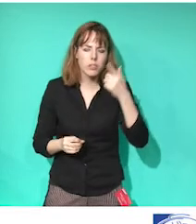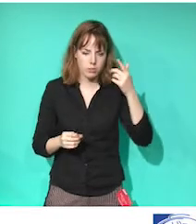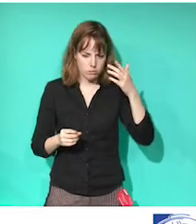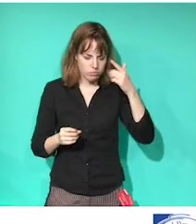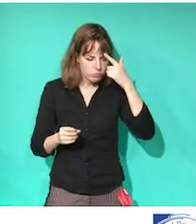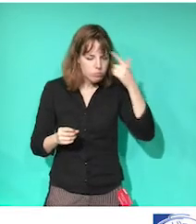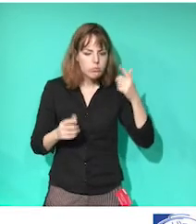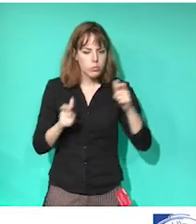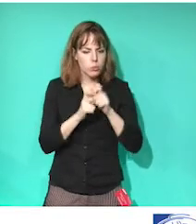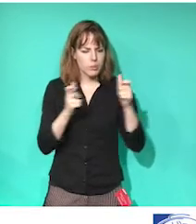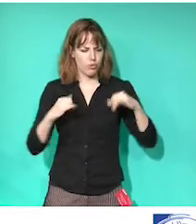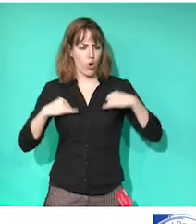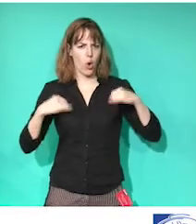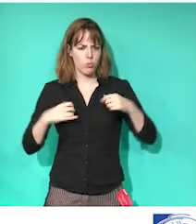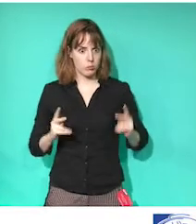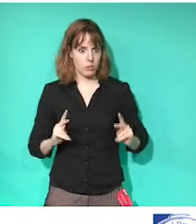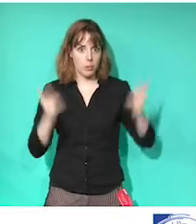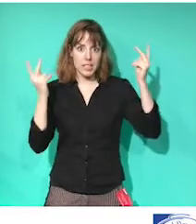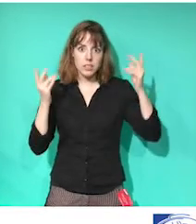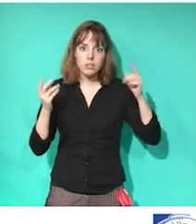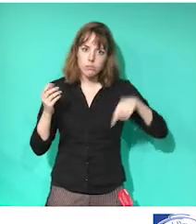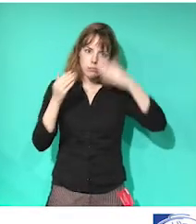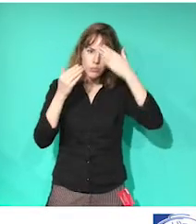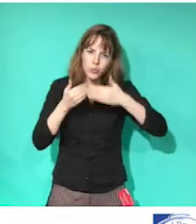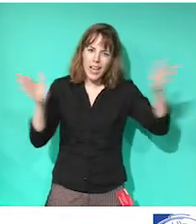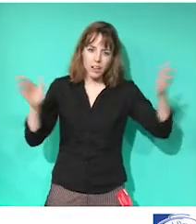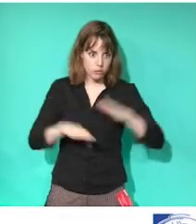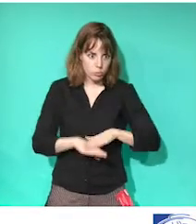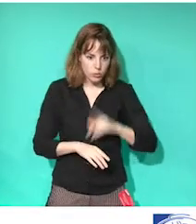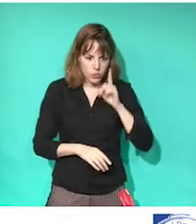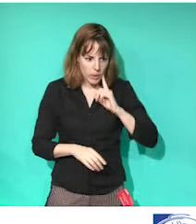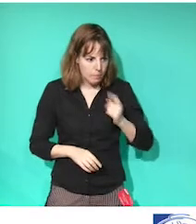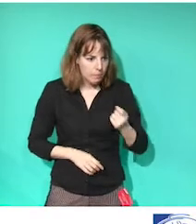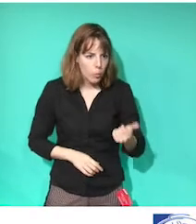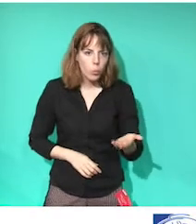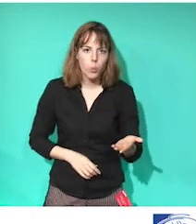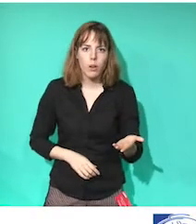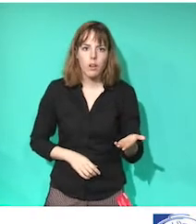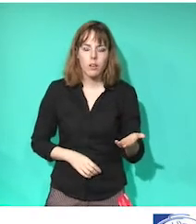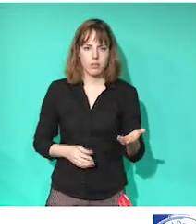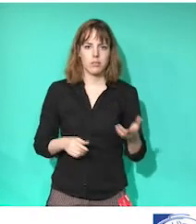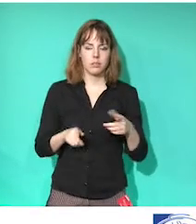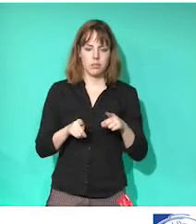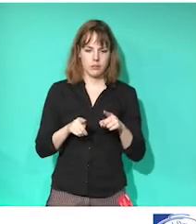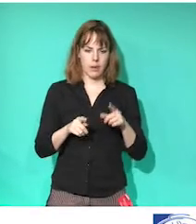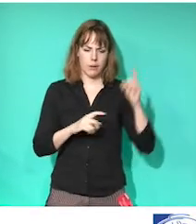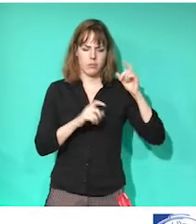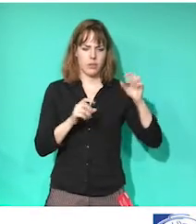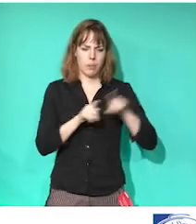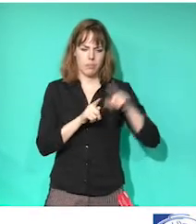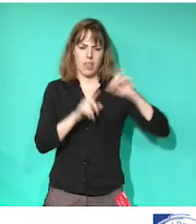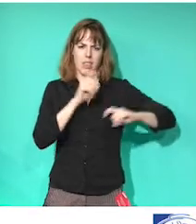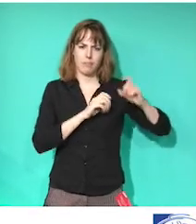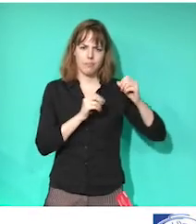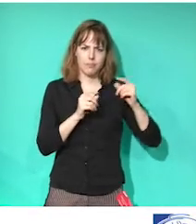jeunes, dynamiques, avec des gens qui devraient être plus ouverts que la moyenne? Eh bien, pas du tout. Ils sont justement cramponnés, accrochés à leur truc. Oui,